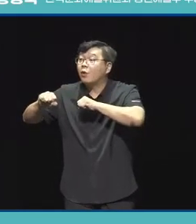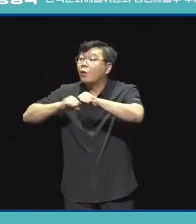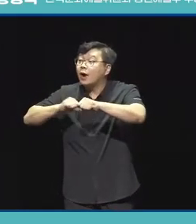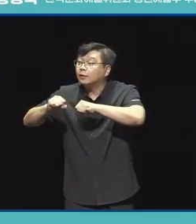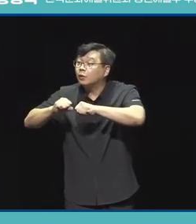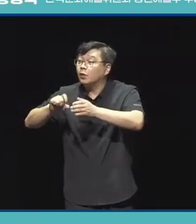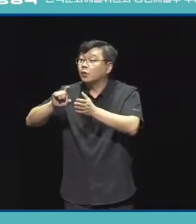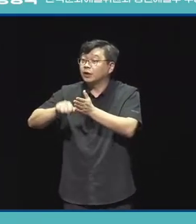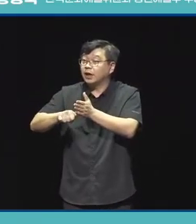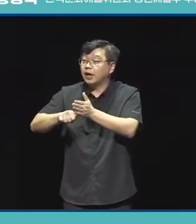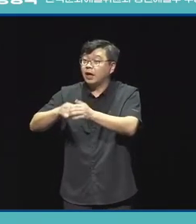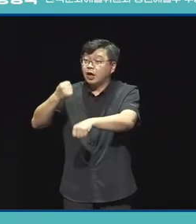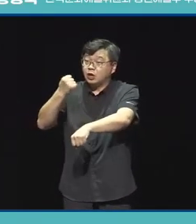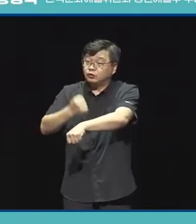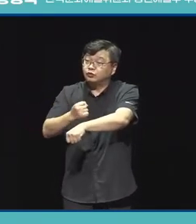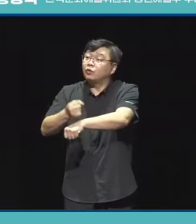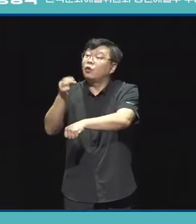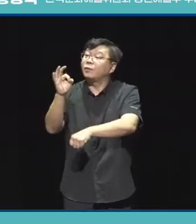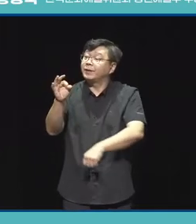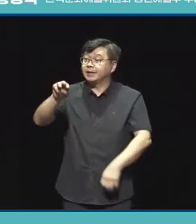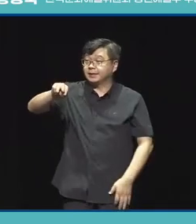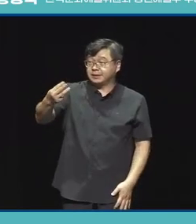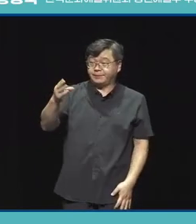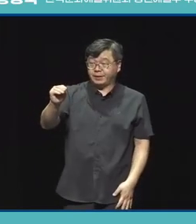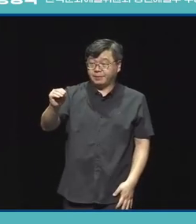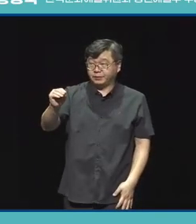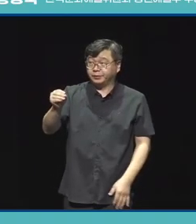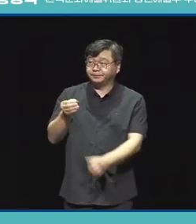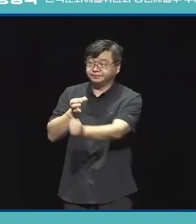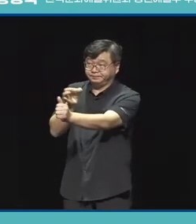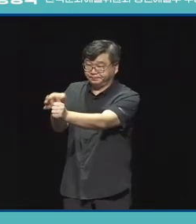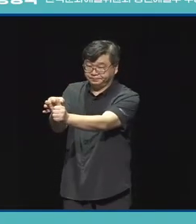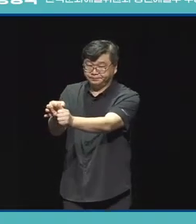포상금 300만원이 정액 지원되는 사업입니다